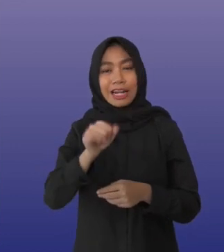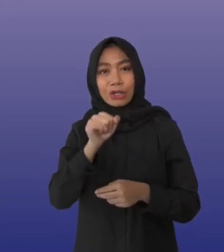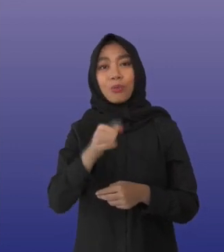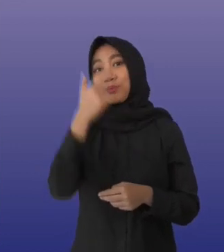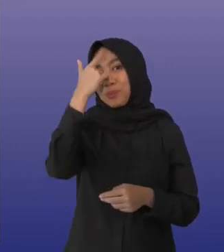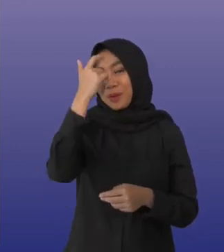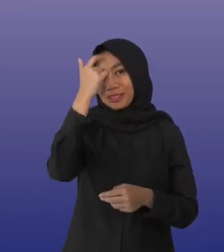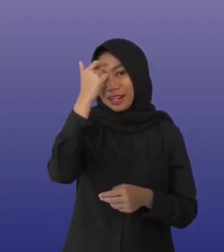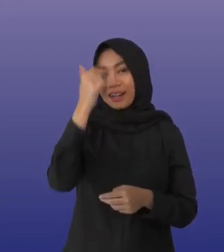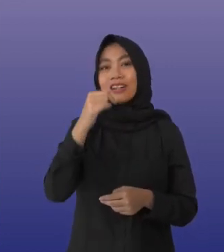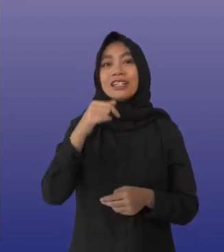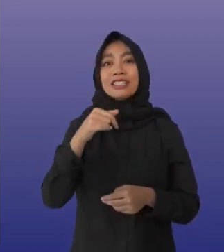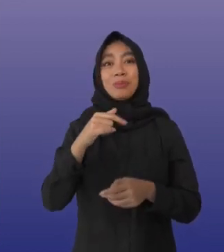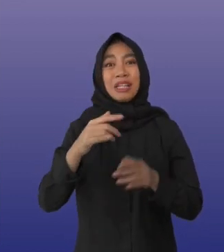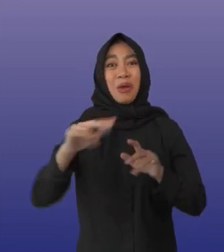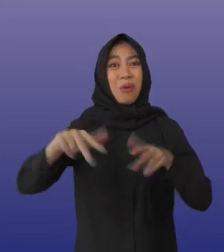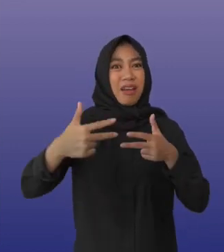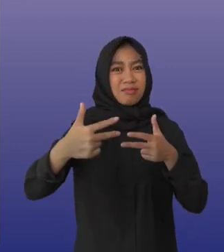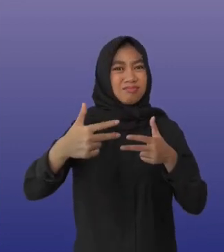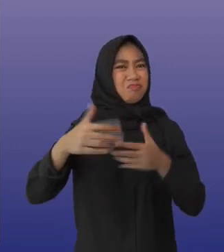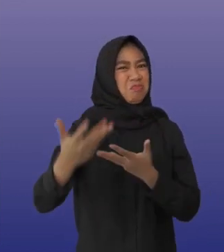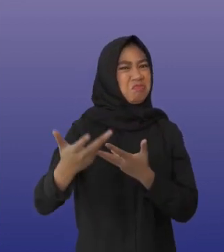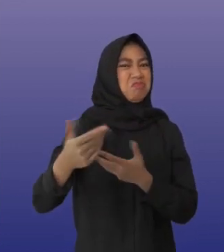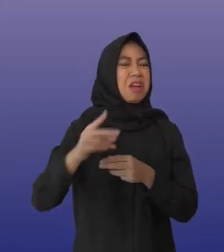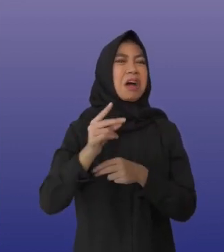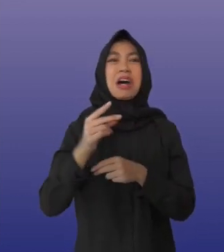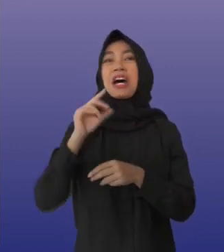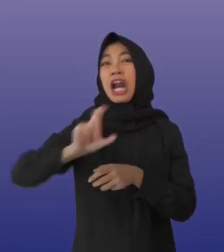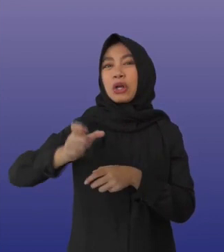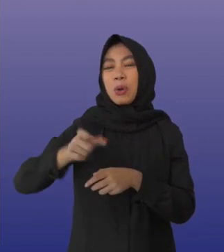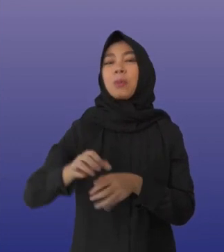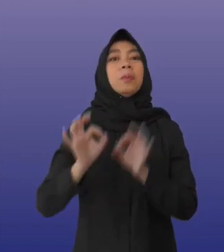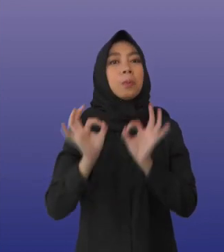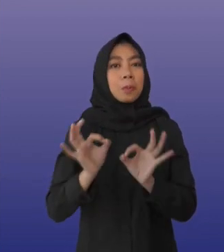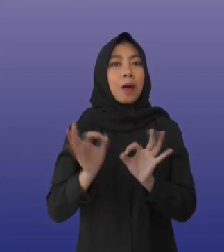interaktif dibanding dengan belajar secara online. Karena kelebihan radio